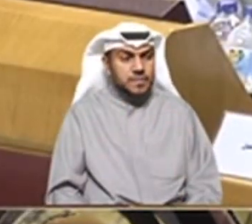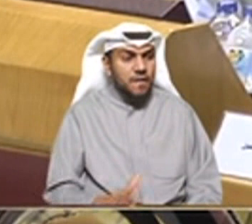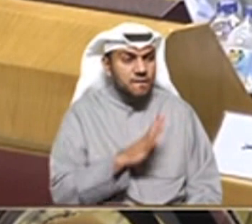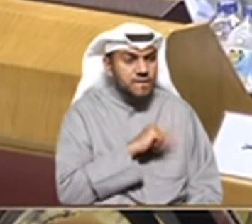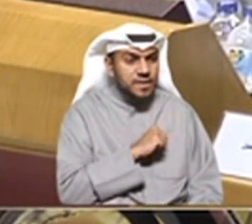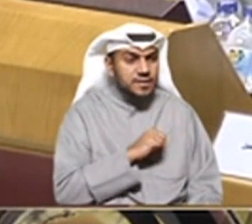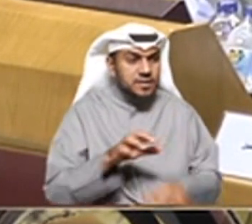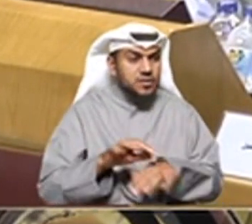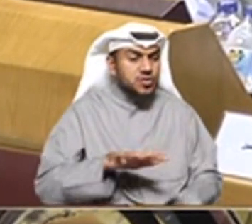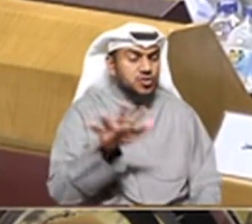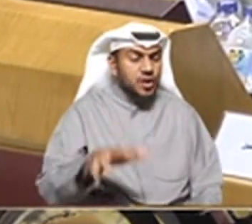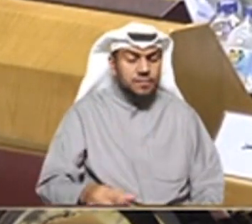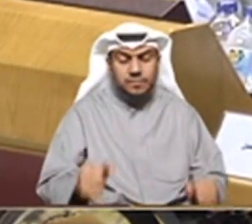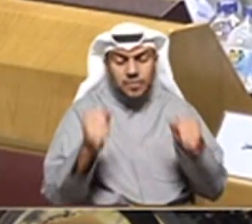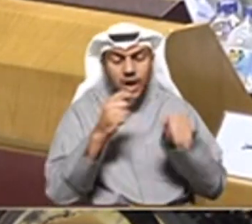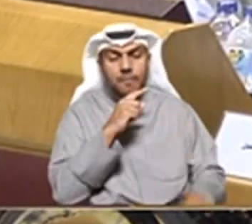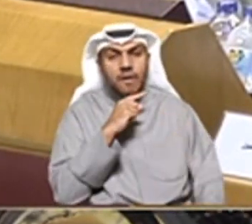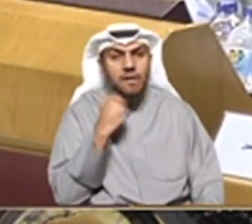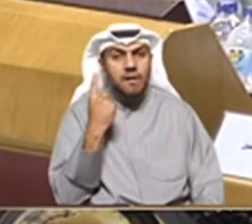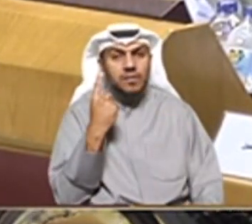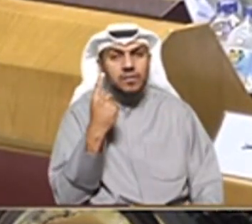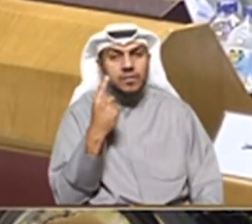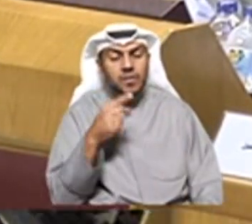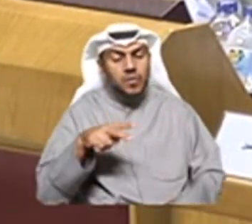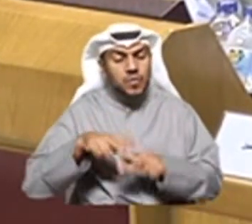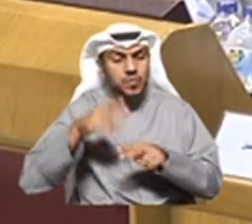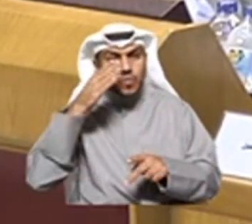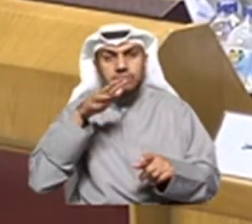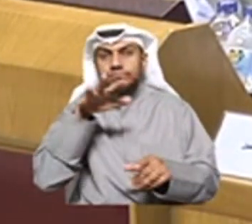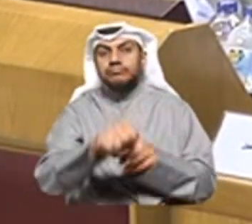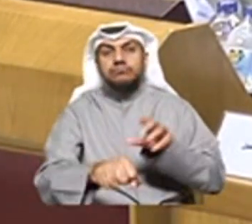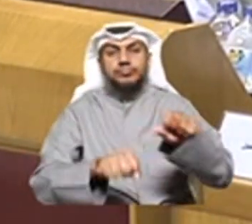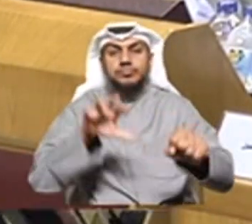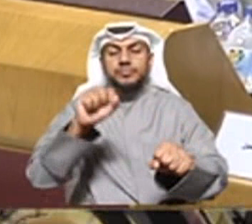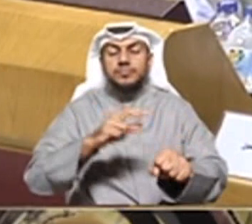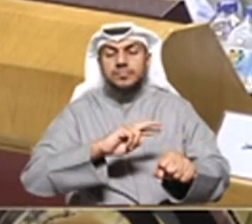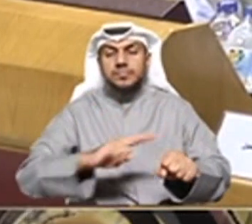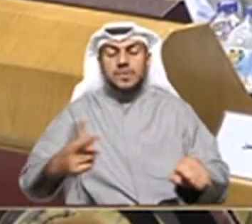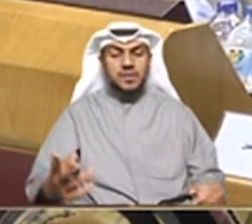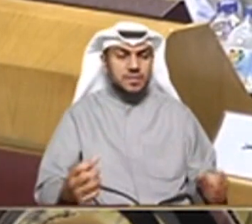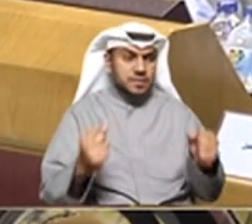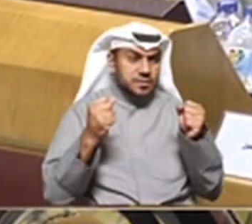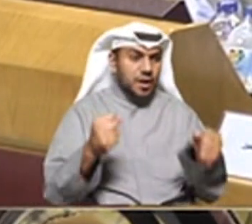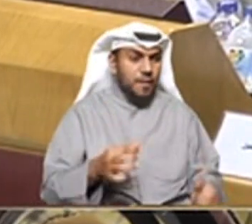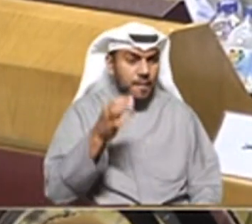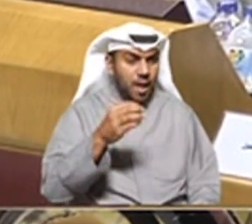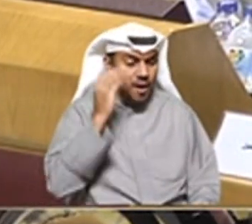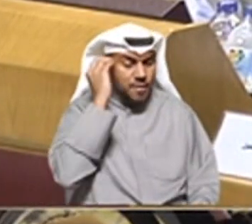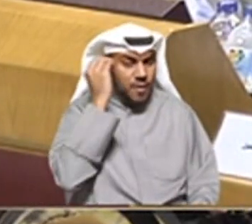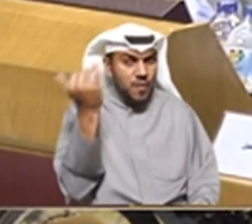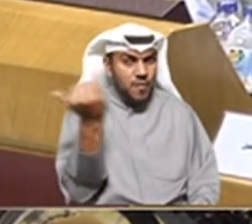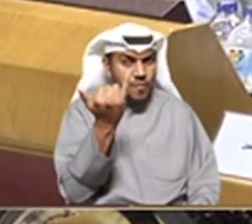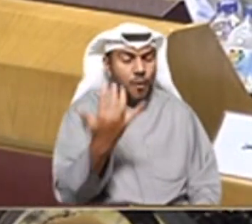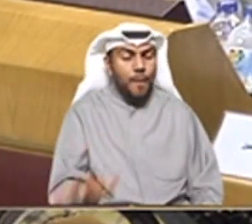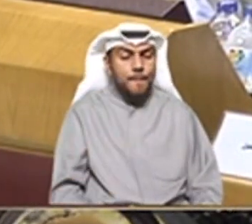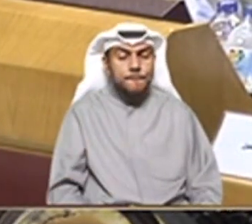لخطر متزايد، جرائم احتلال بمختلف الاتجاهات، وأعتقد أنه إنهاء مهمة بعثة المراقبين في